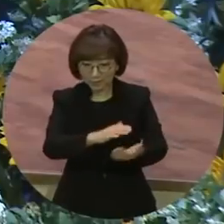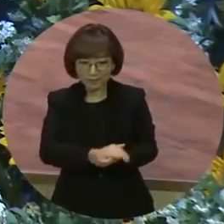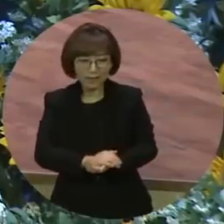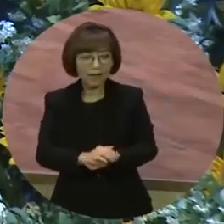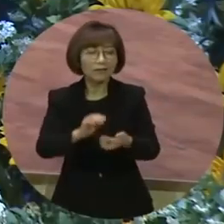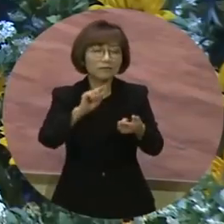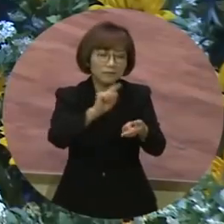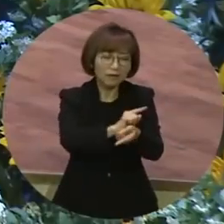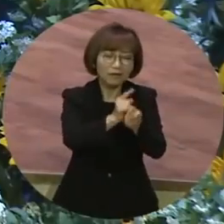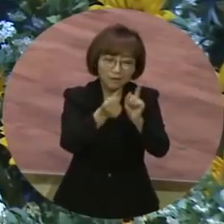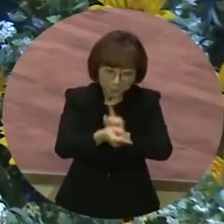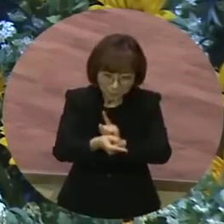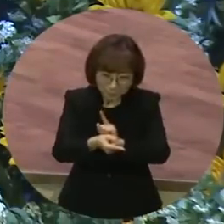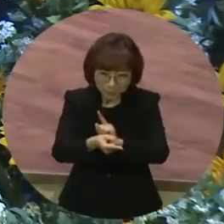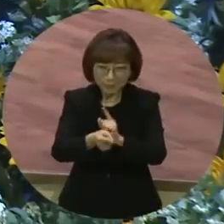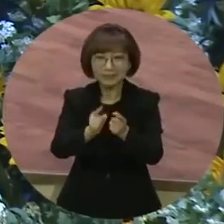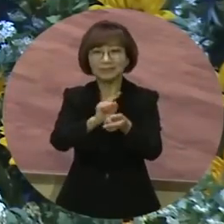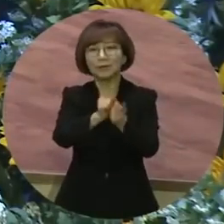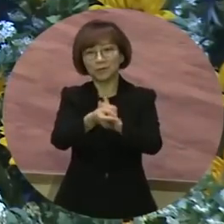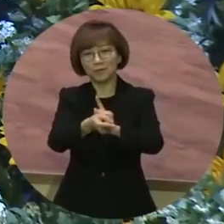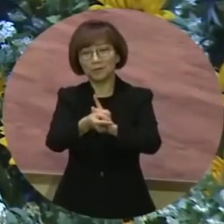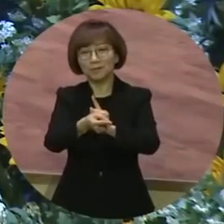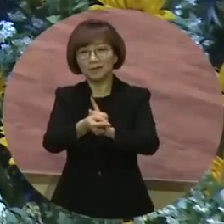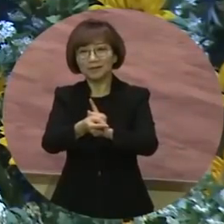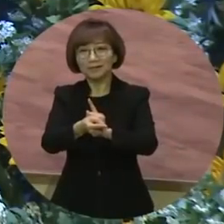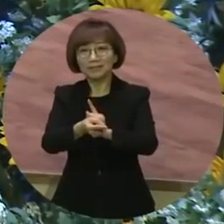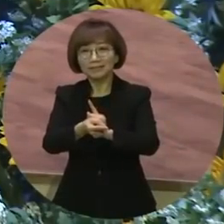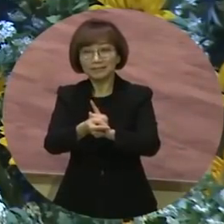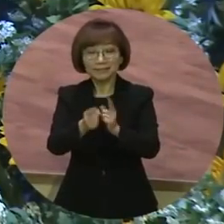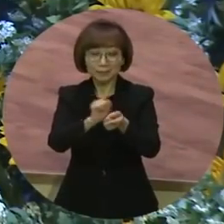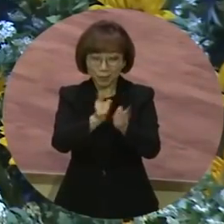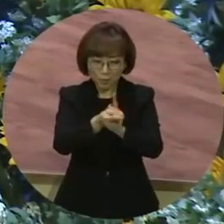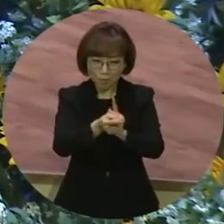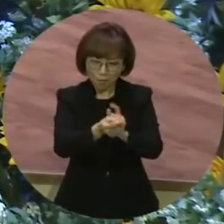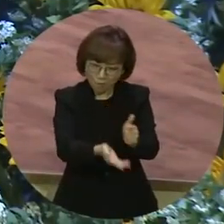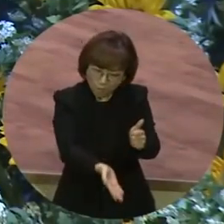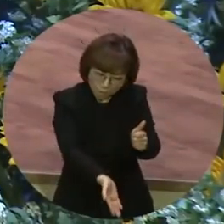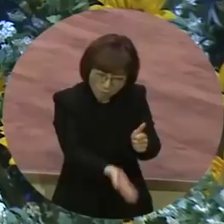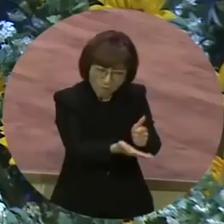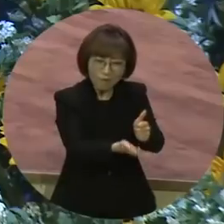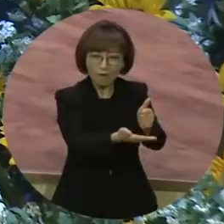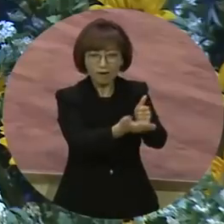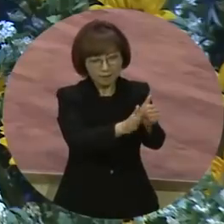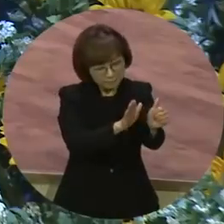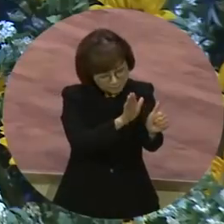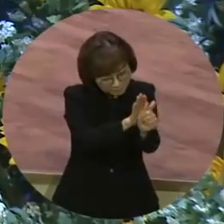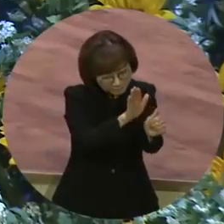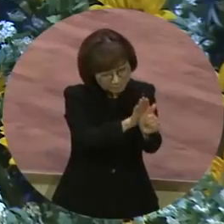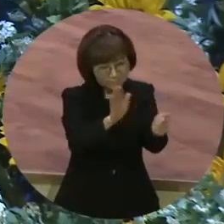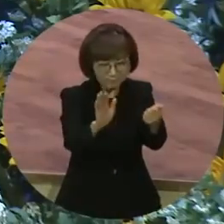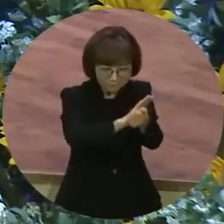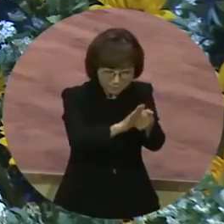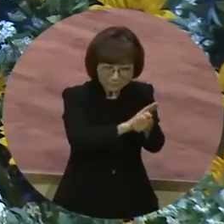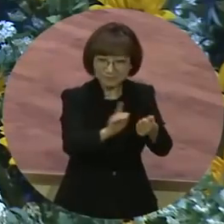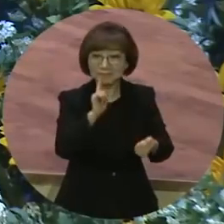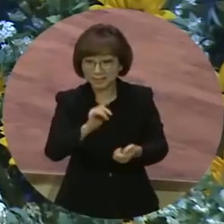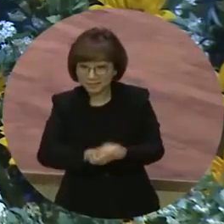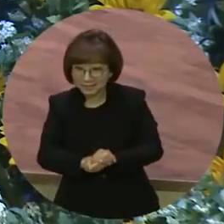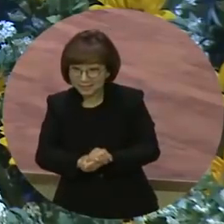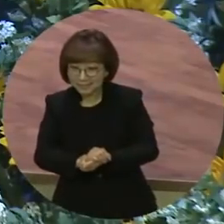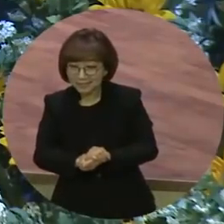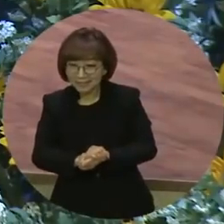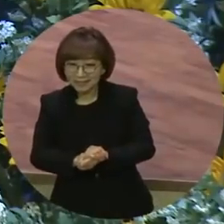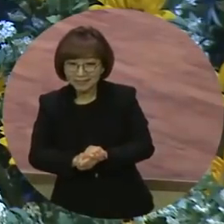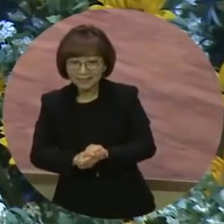피차 아니함을 원한다라는 것은 서로 용기와 격려를 주고 받는다는 말이에요. 자, 우리의